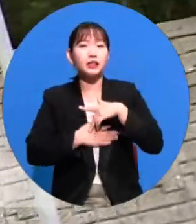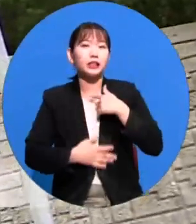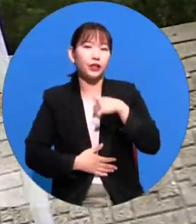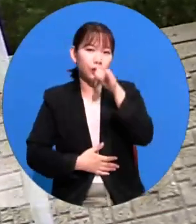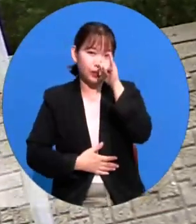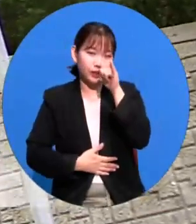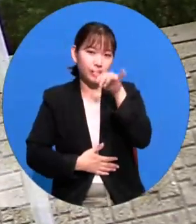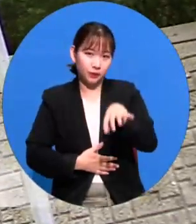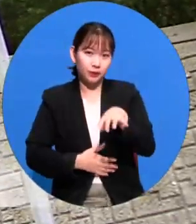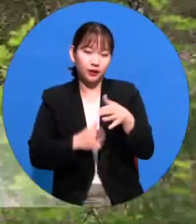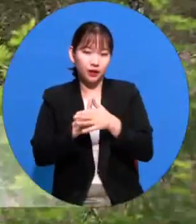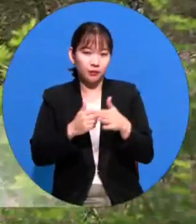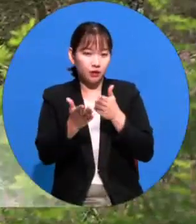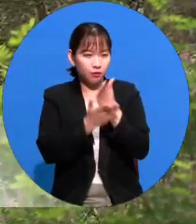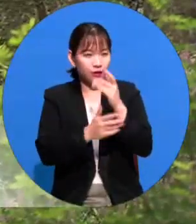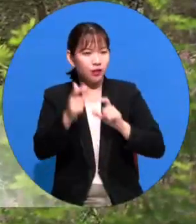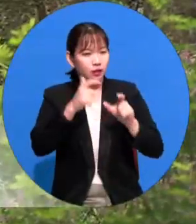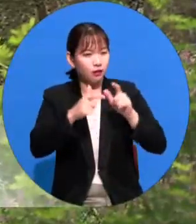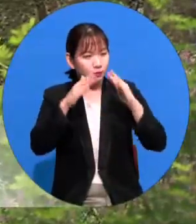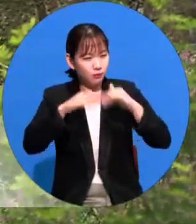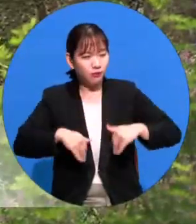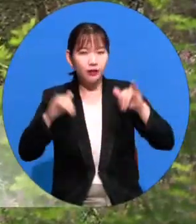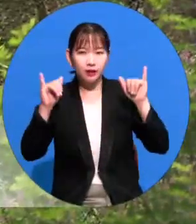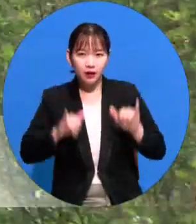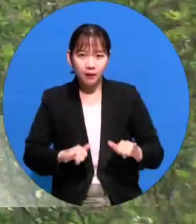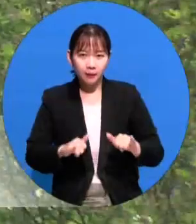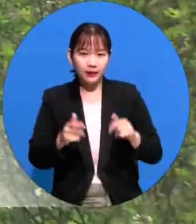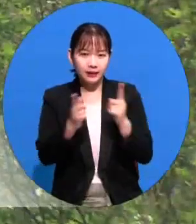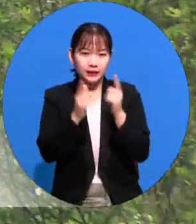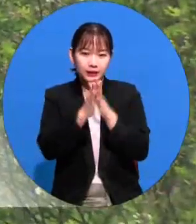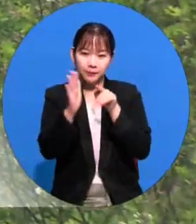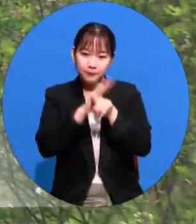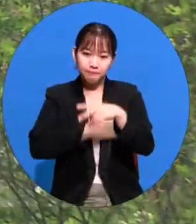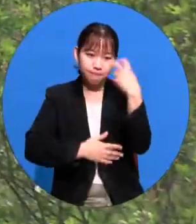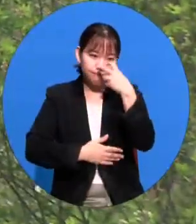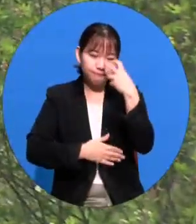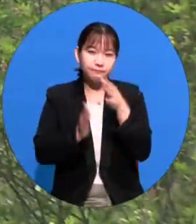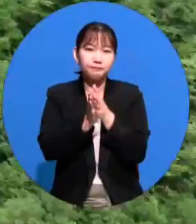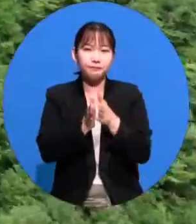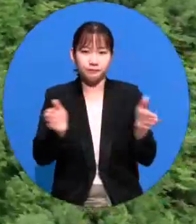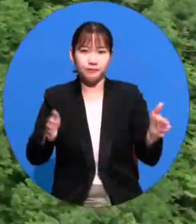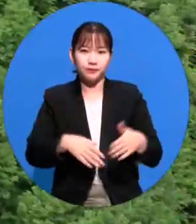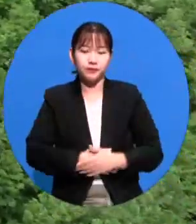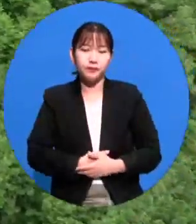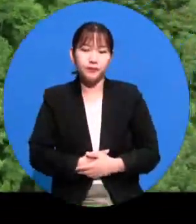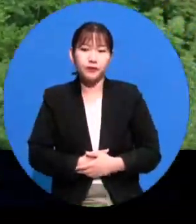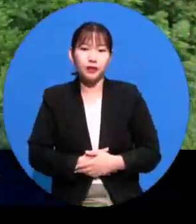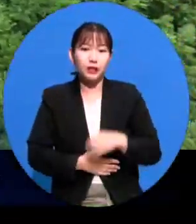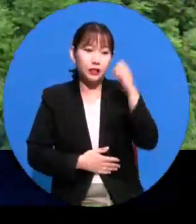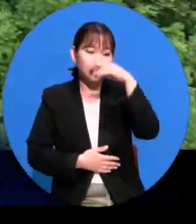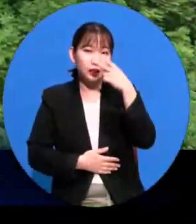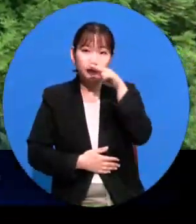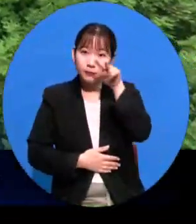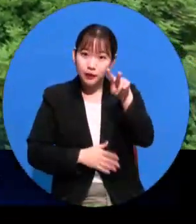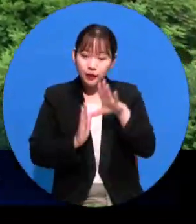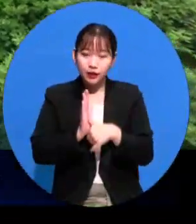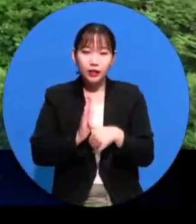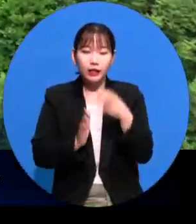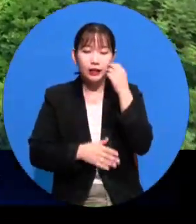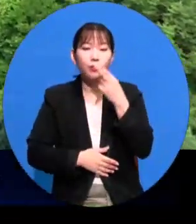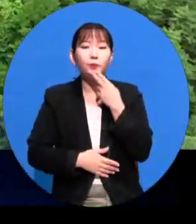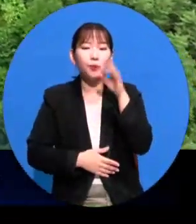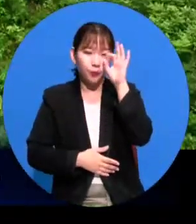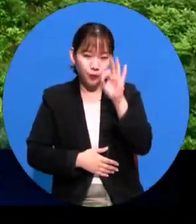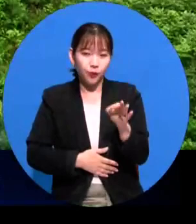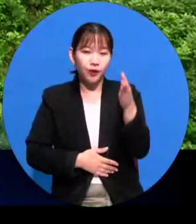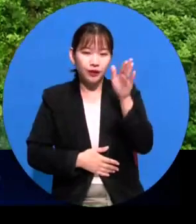터라 전문가들은 추가 붕괴가 일어나진 않을지 현장 점검에 나섰습니다. 그 육안으로 보기에는 이상이 없었는 것 같은데